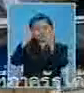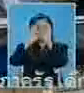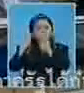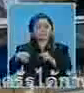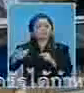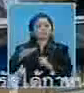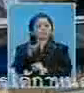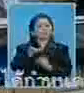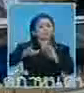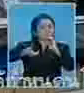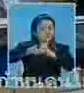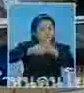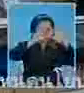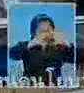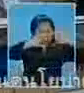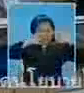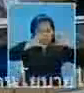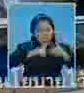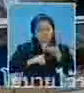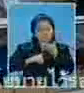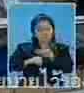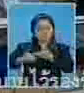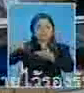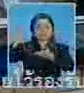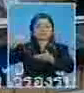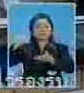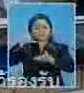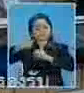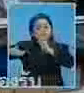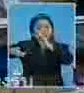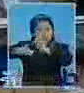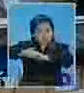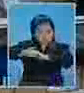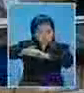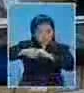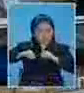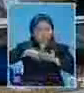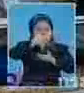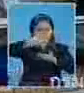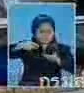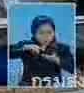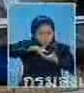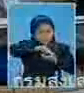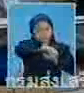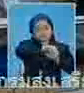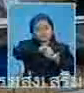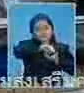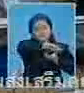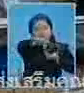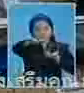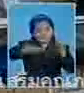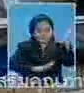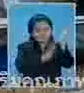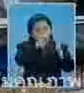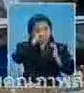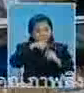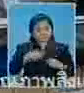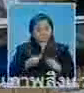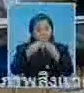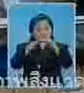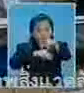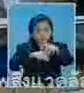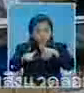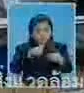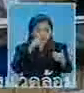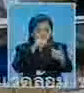การขอความร่วมมือจากภาครัฐอันเป็นไปเพื่อประโยชน์ของสาธารณชนไม่ใช่เพื่อประโยชน์ของนายพิสิทธิ์เวชชีวะและนายกรจ